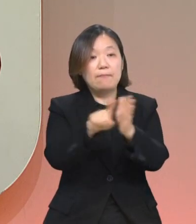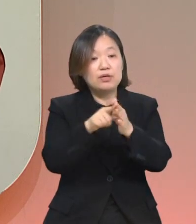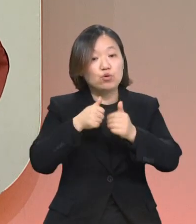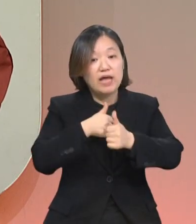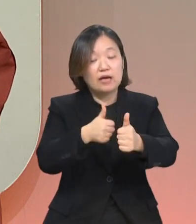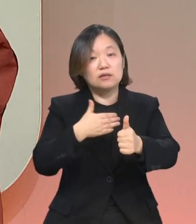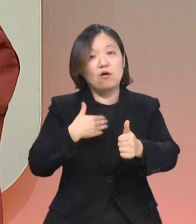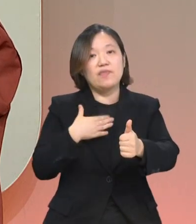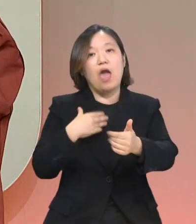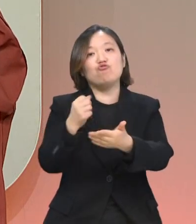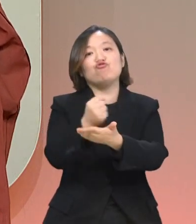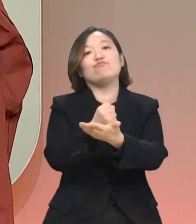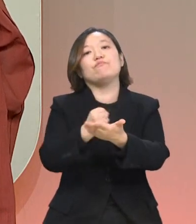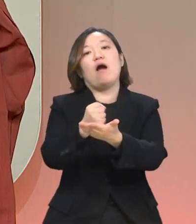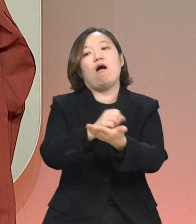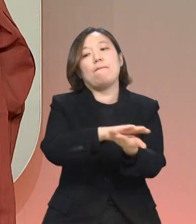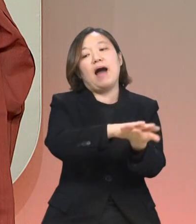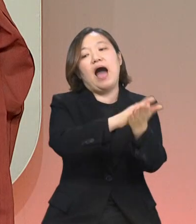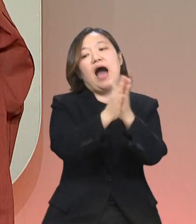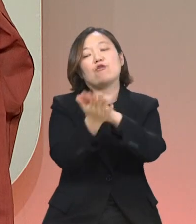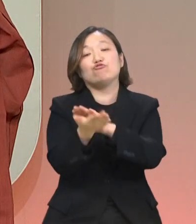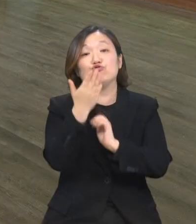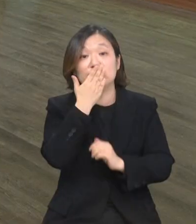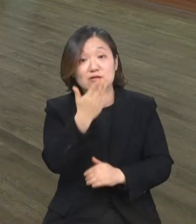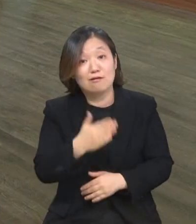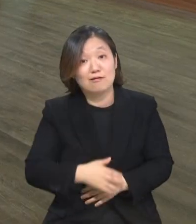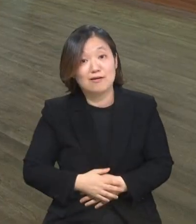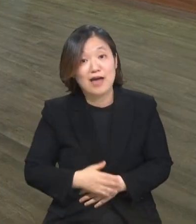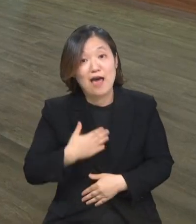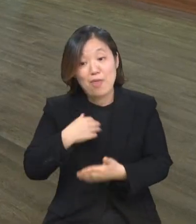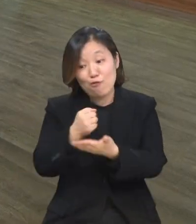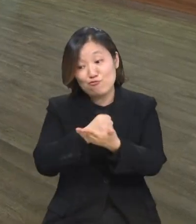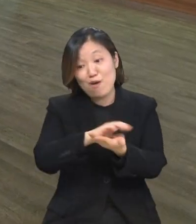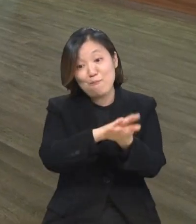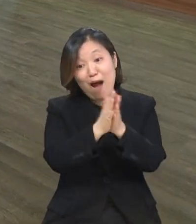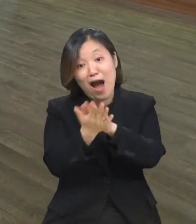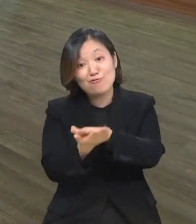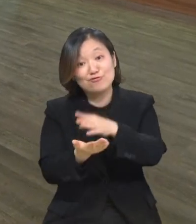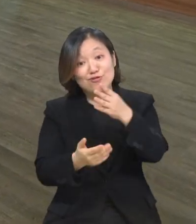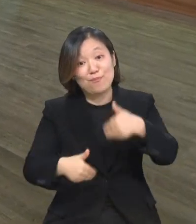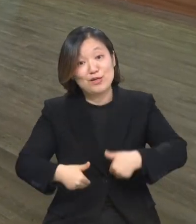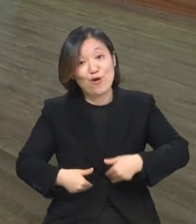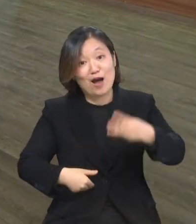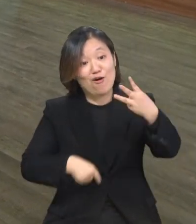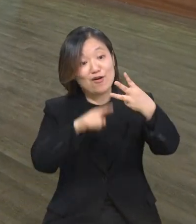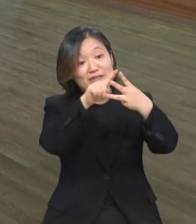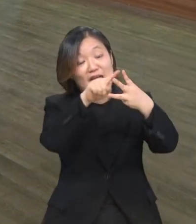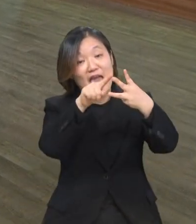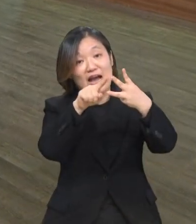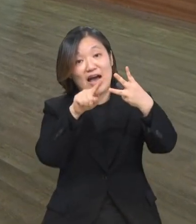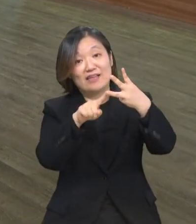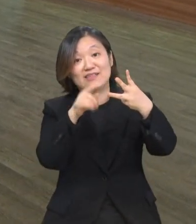내 운명을 바꾸기 위해서 필요한 세 가지 여러분 귀가 따갑도록 말씀드렸죠